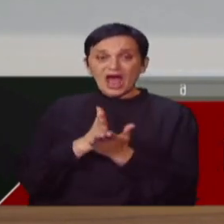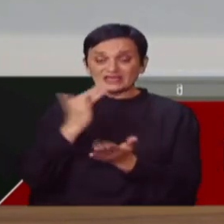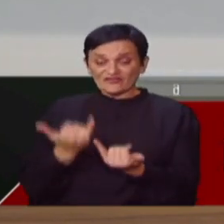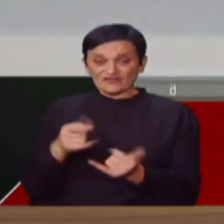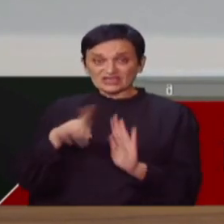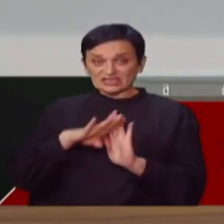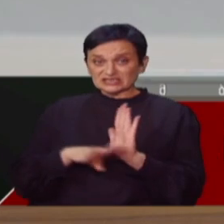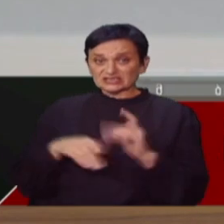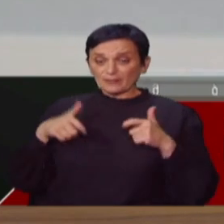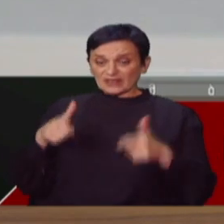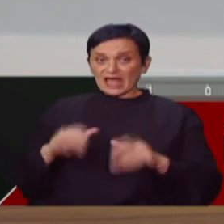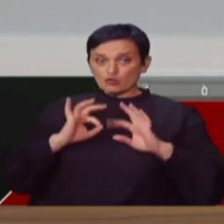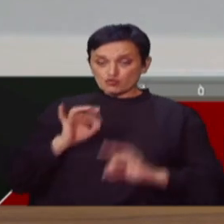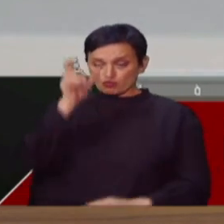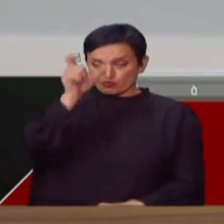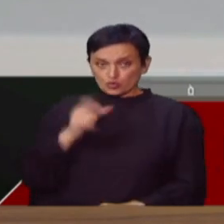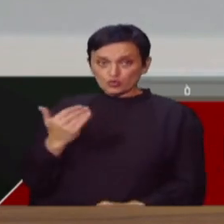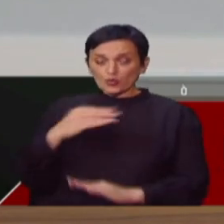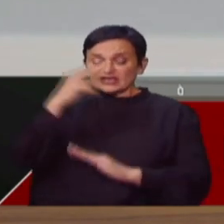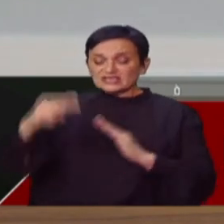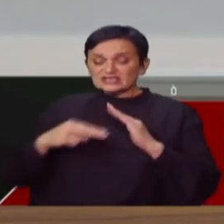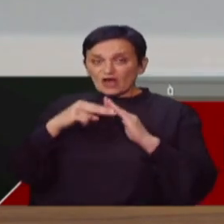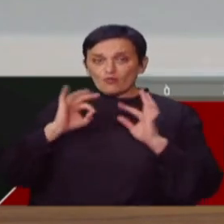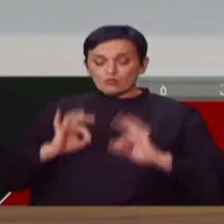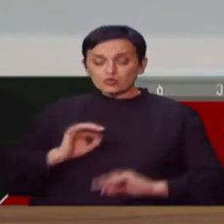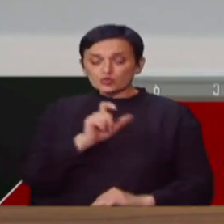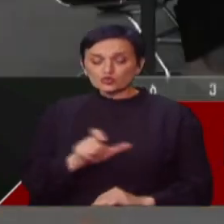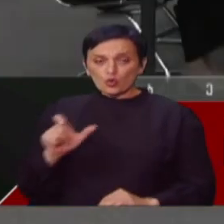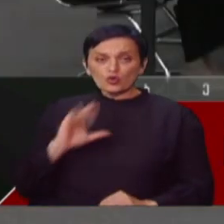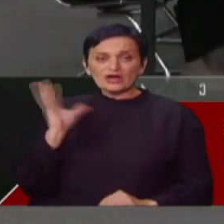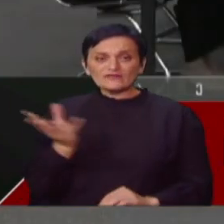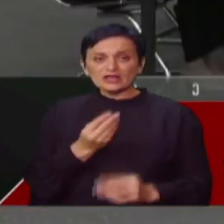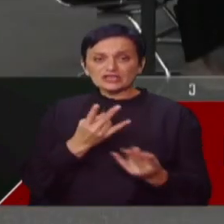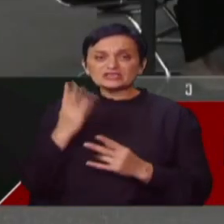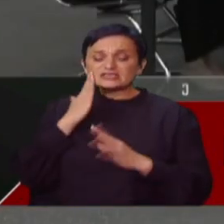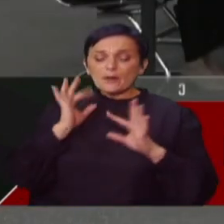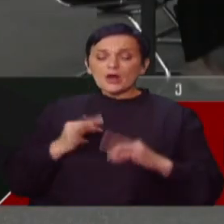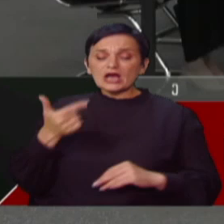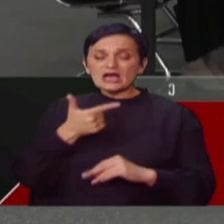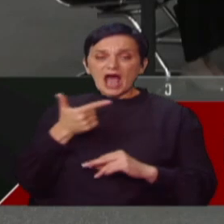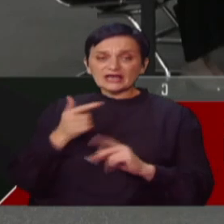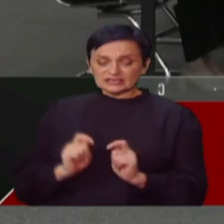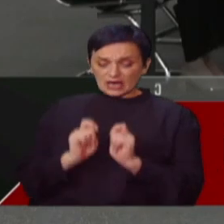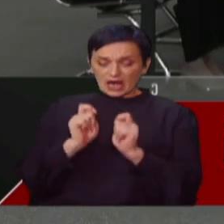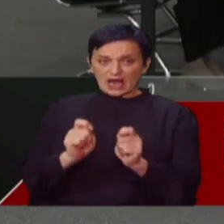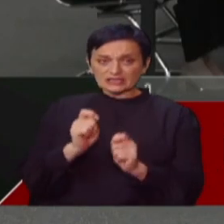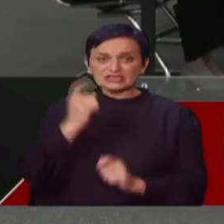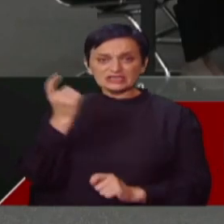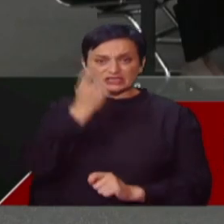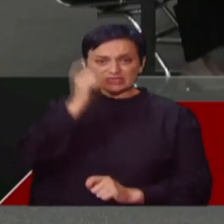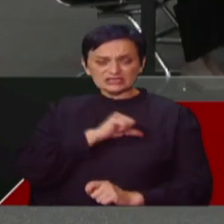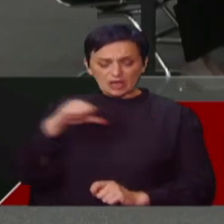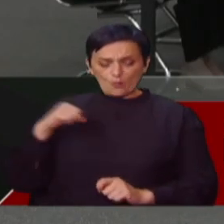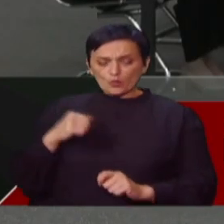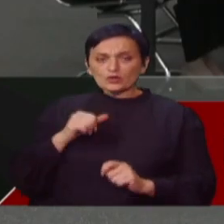სისტემა გენერალურ პროკურორს და მასზე დაქვემდებარებულ პროკურორებს ყველა საჭირო სამართლებრივ გარანტიას აძლევს დამოუკიდებლად